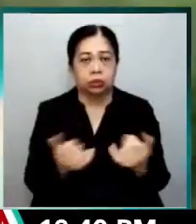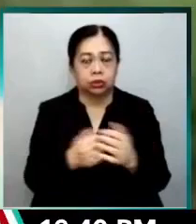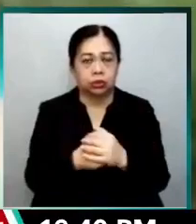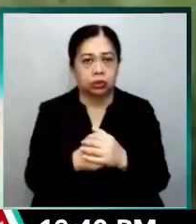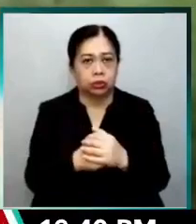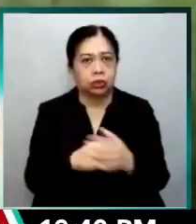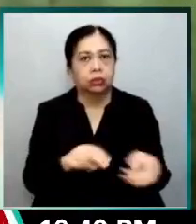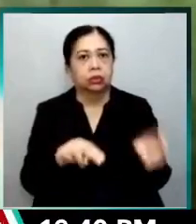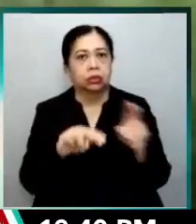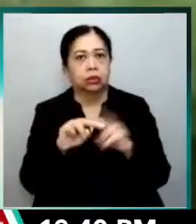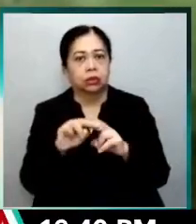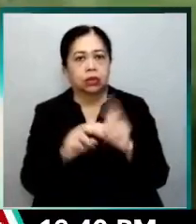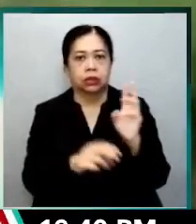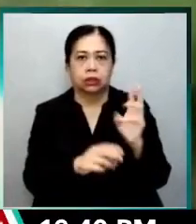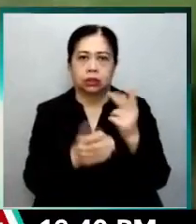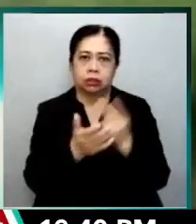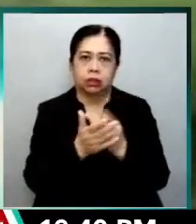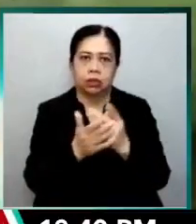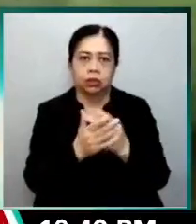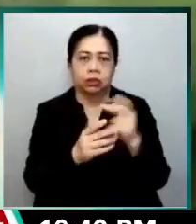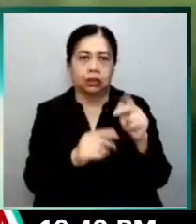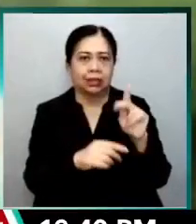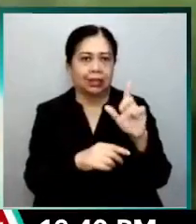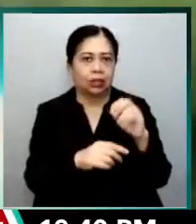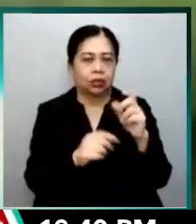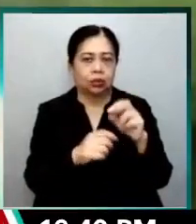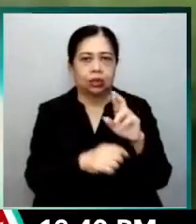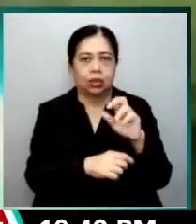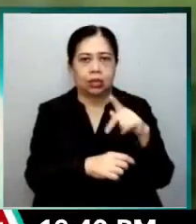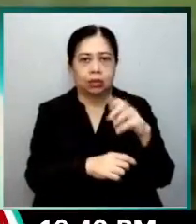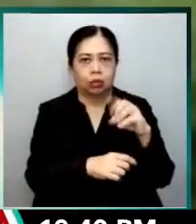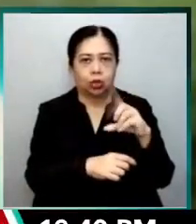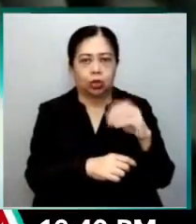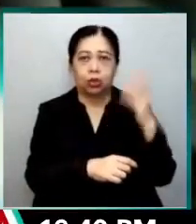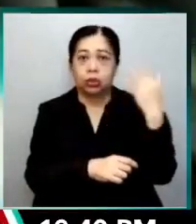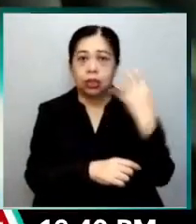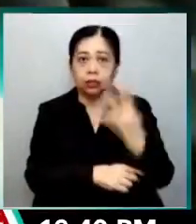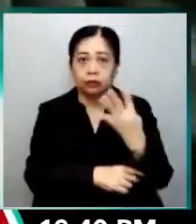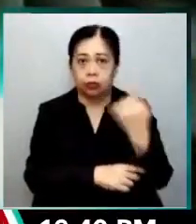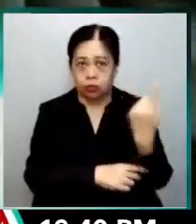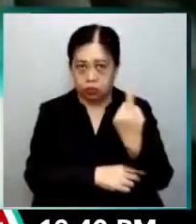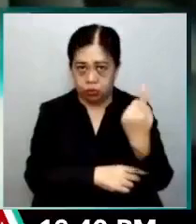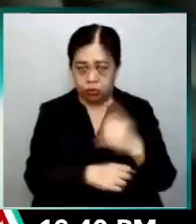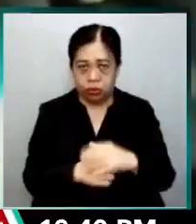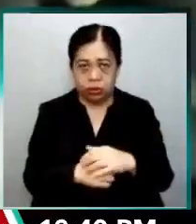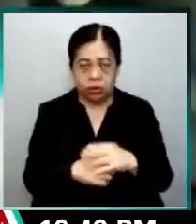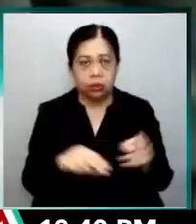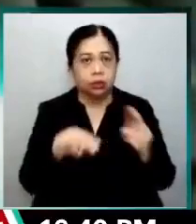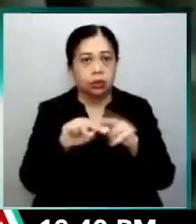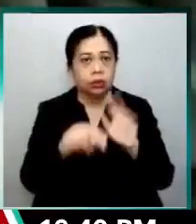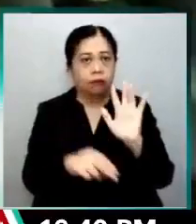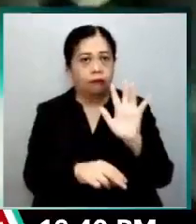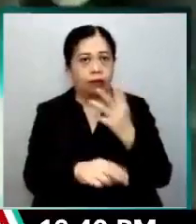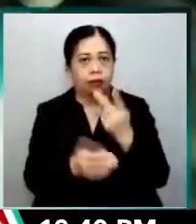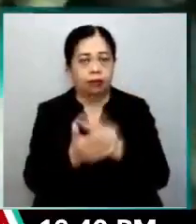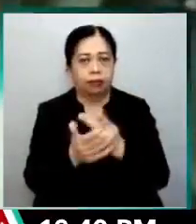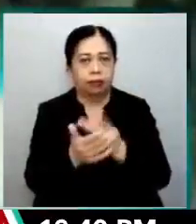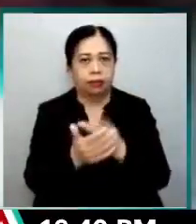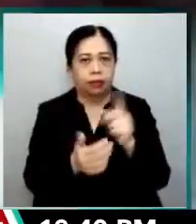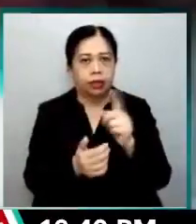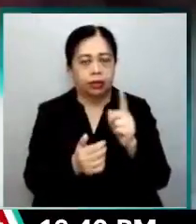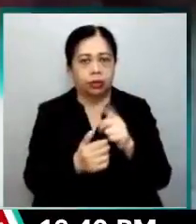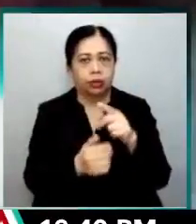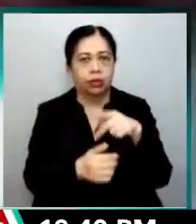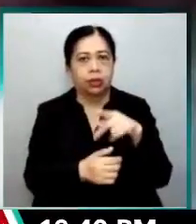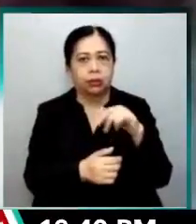sa ph6 ang kada kilo ng ng repolyo na dating Php tumaas ng Php5 ang kada kilo ng pipino